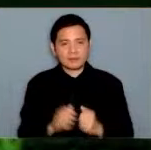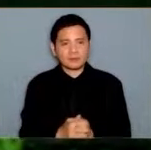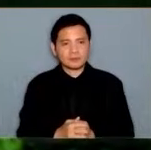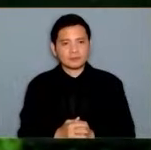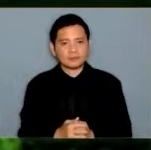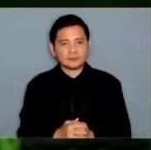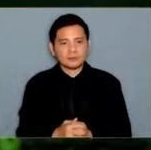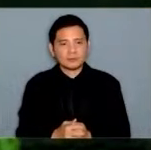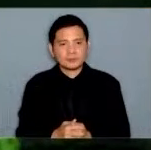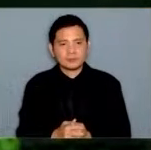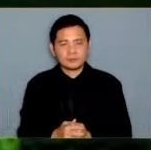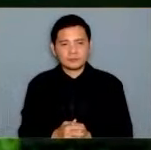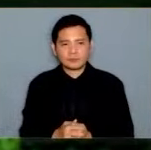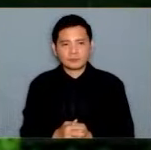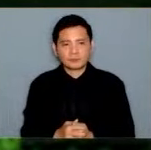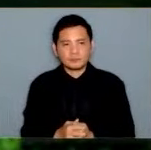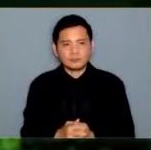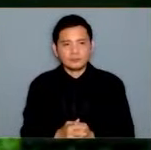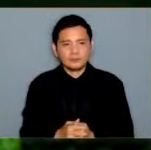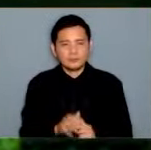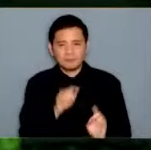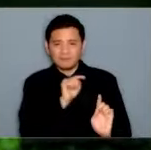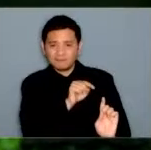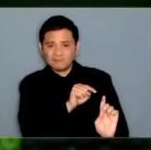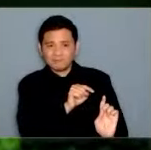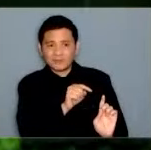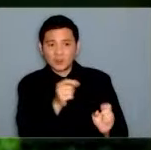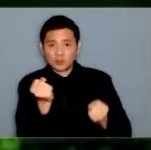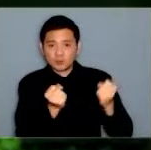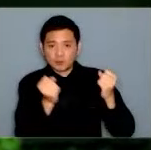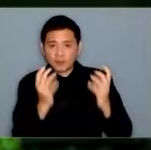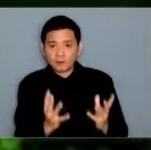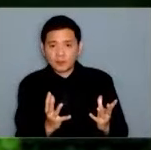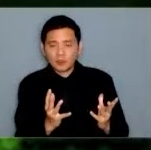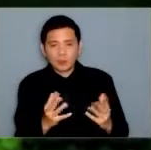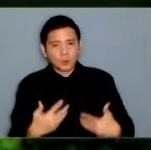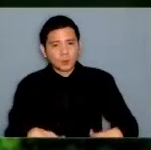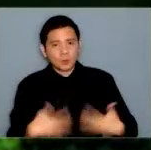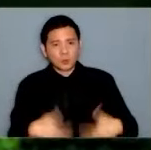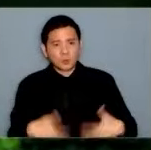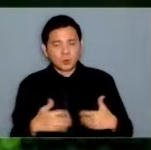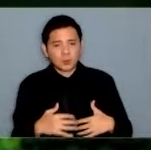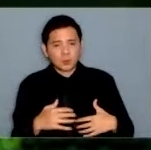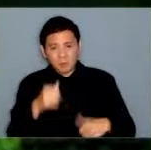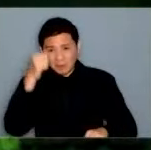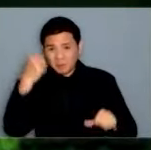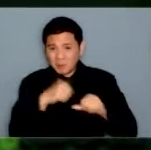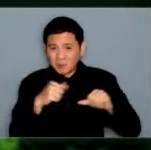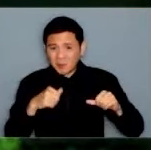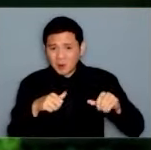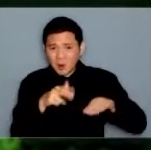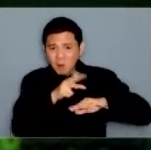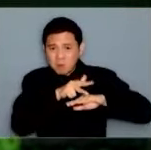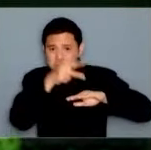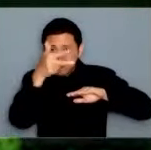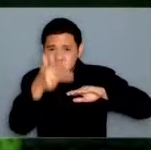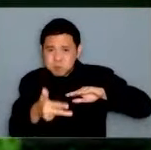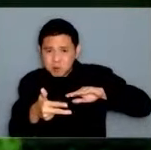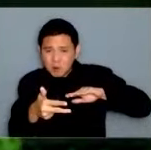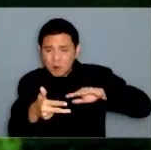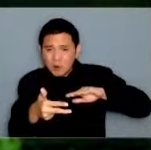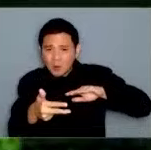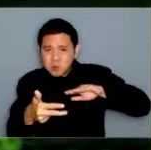pa sa ayos na kondisyon kasi dahil sa sinapit niya. Actually, napailalim siya dyan sa ilalim ng tulay at dun siya sa